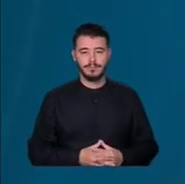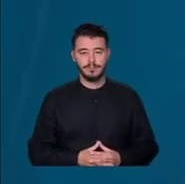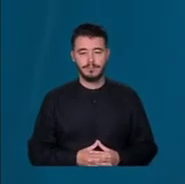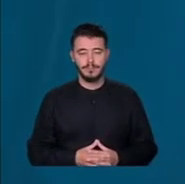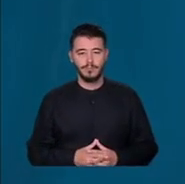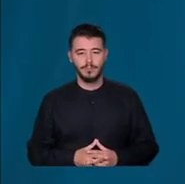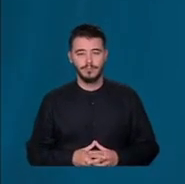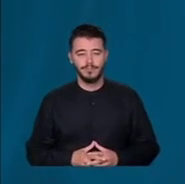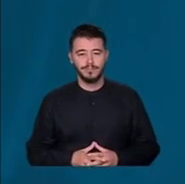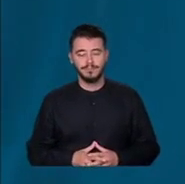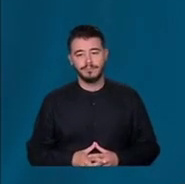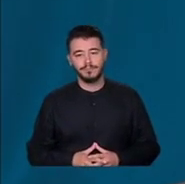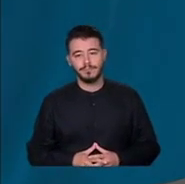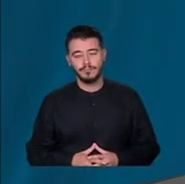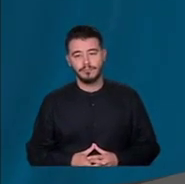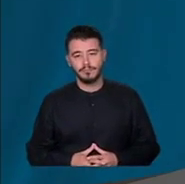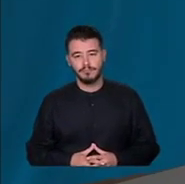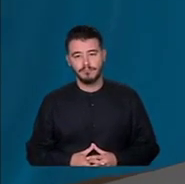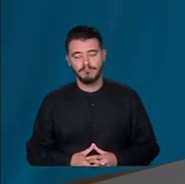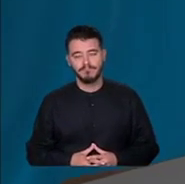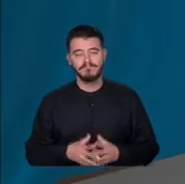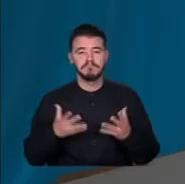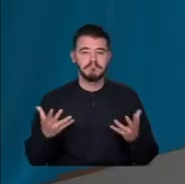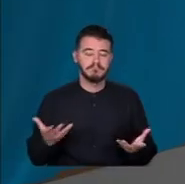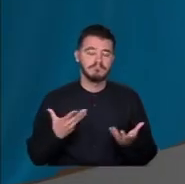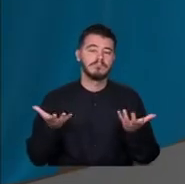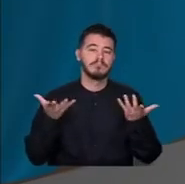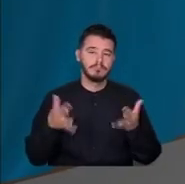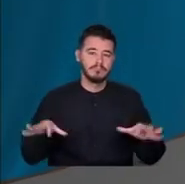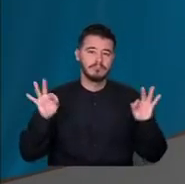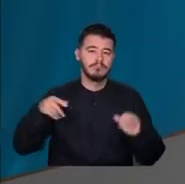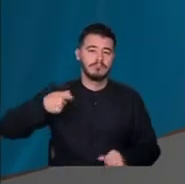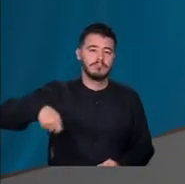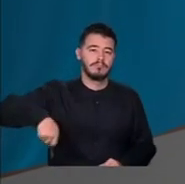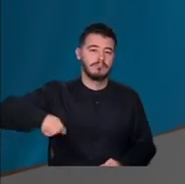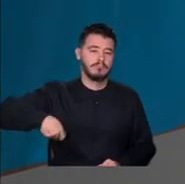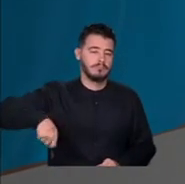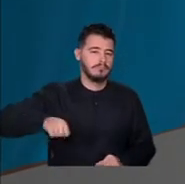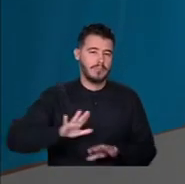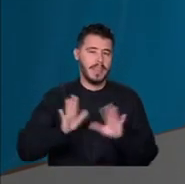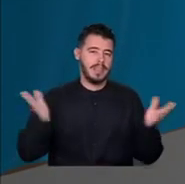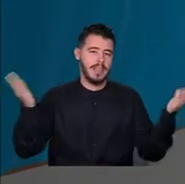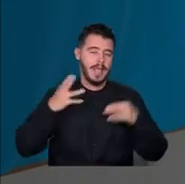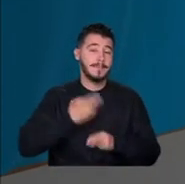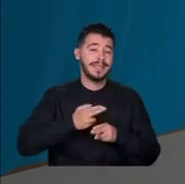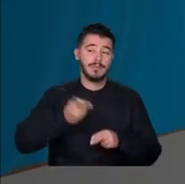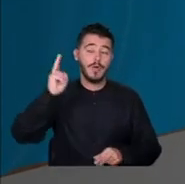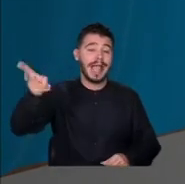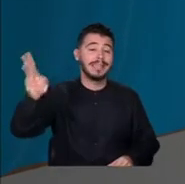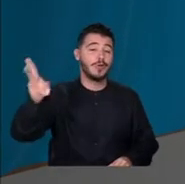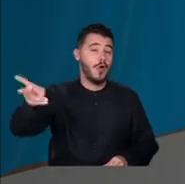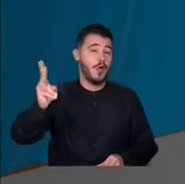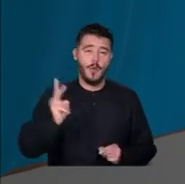Και για τα πέντε μωρά, φίλες και φίλοι, γίνεται πια μια νέα δικαστική έρευνα. Δεν υπάρχει καμία κατηγορία, θα το πω πολλές φορές, αλλά γίνεται